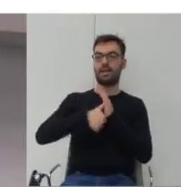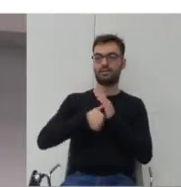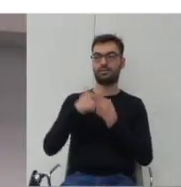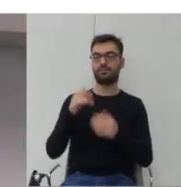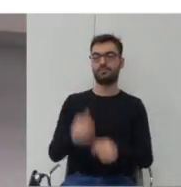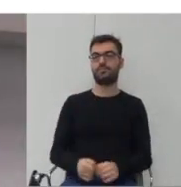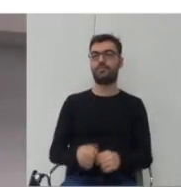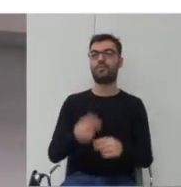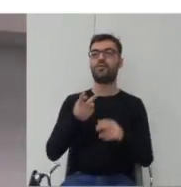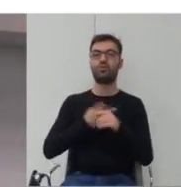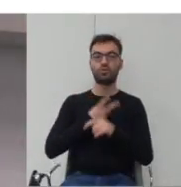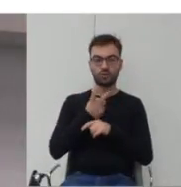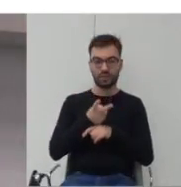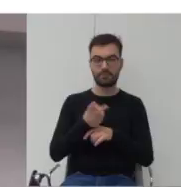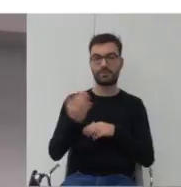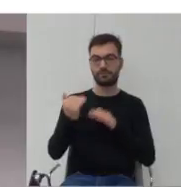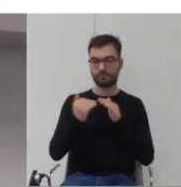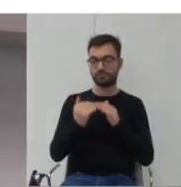było dostępne,